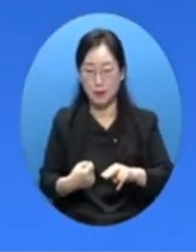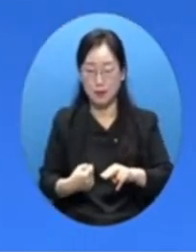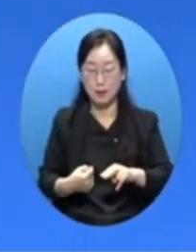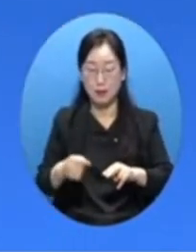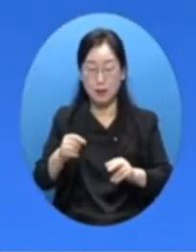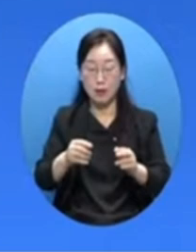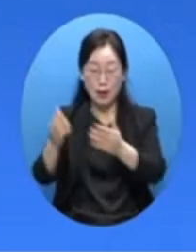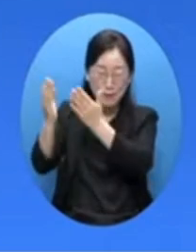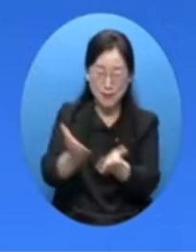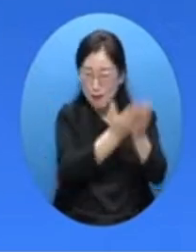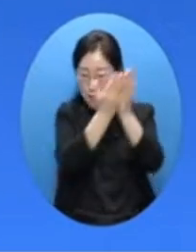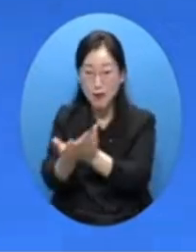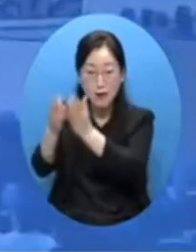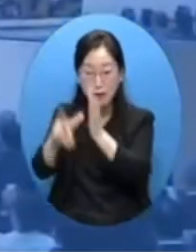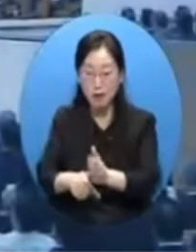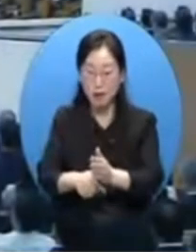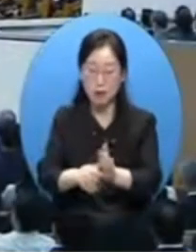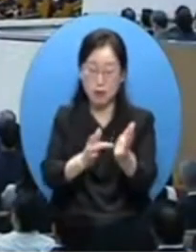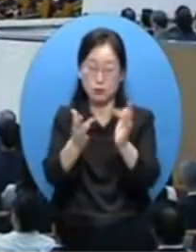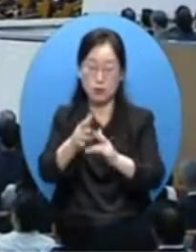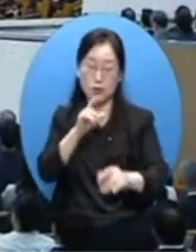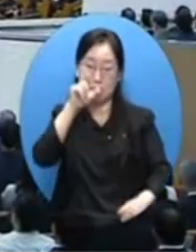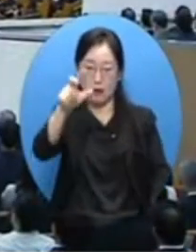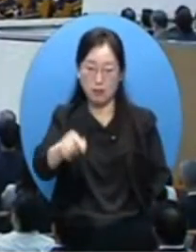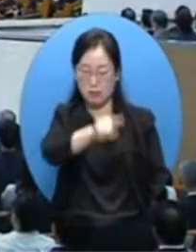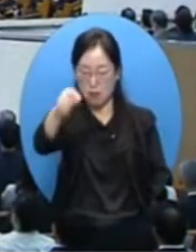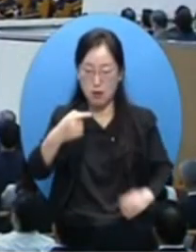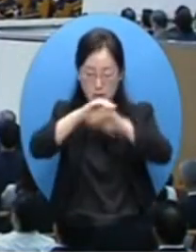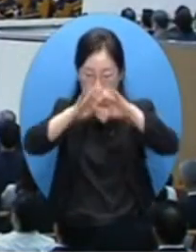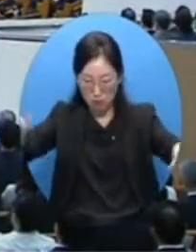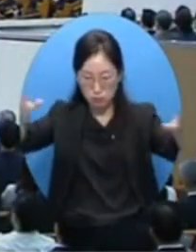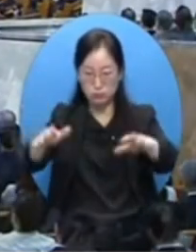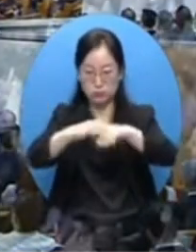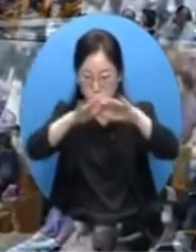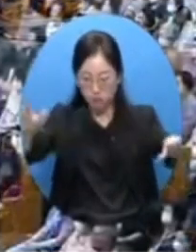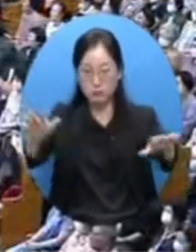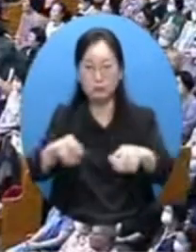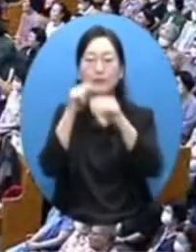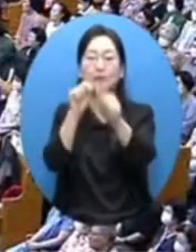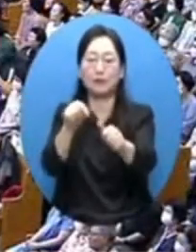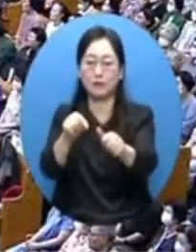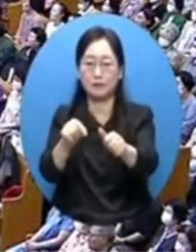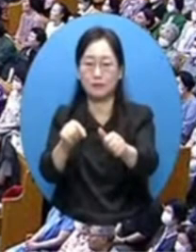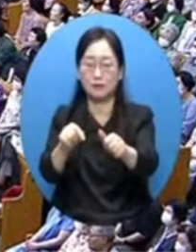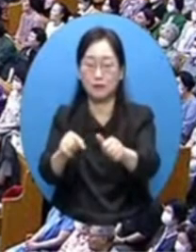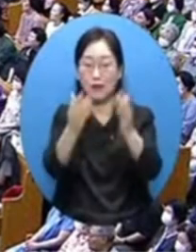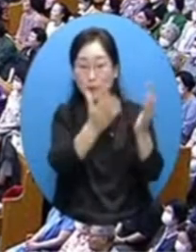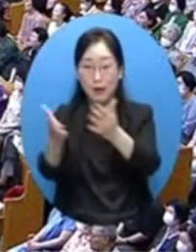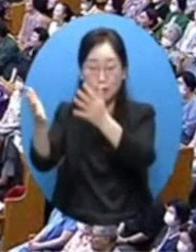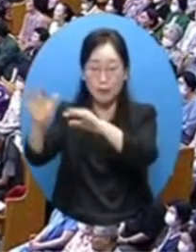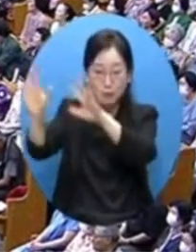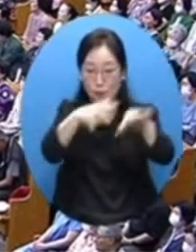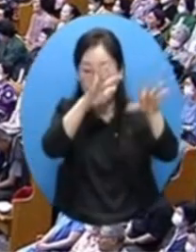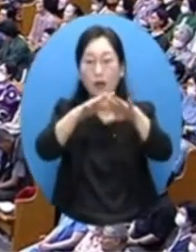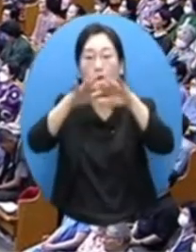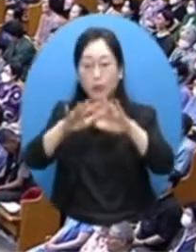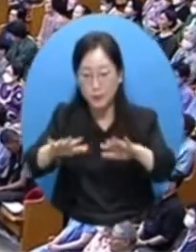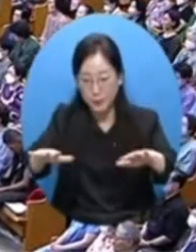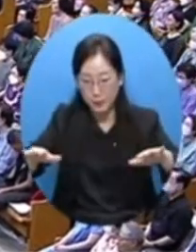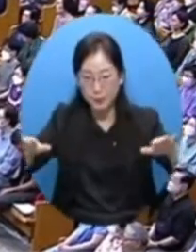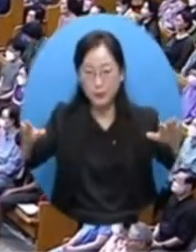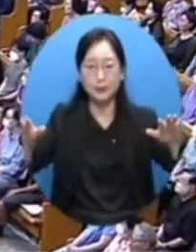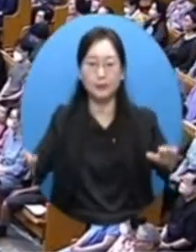일어났을 때 주님 말씀하십니다. 풍랑아 잠잠하라, 바다에 잠잠하라. 말씀하십니다. 풍랑과 바다가